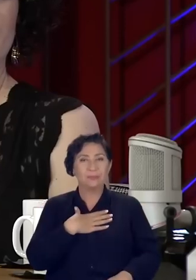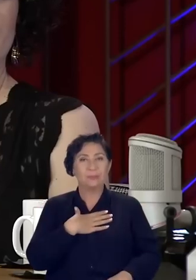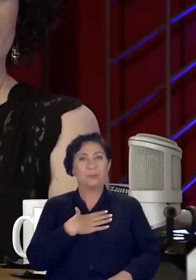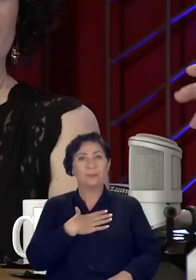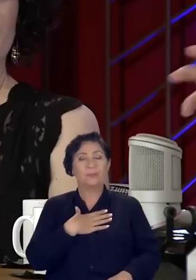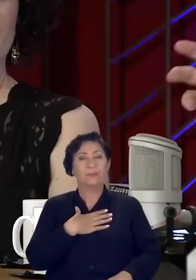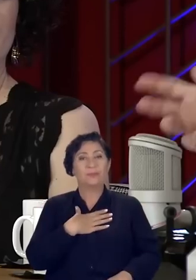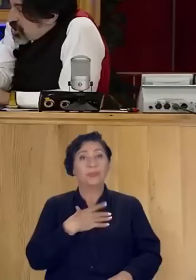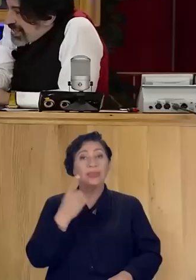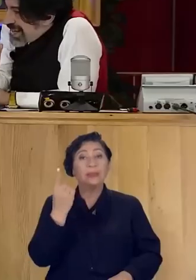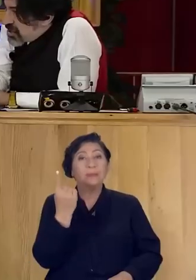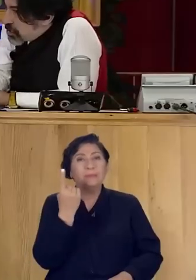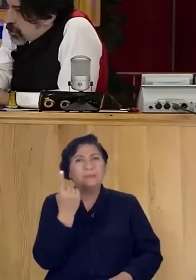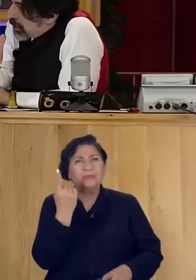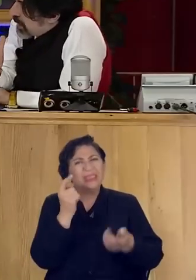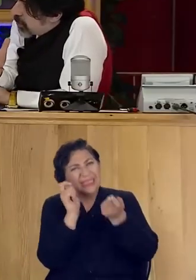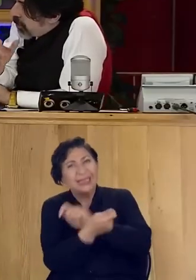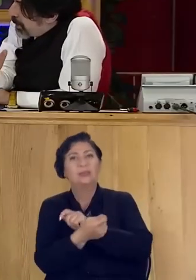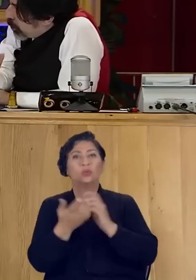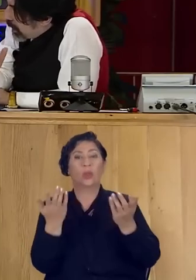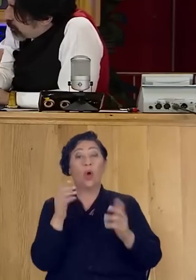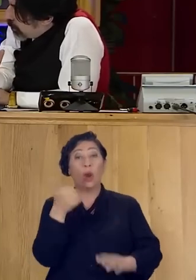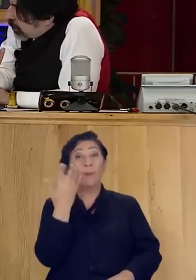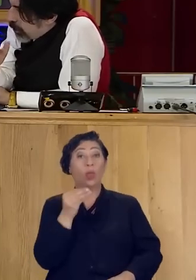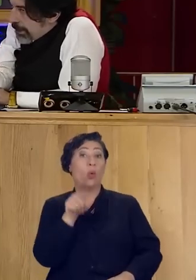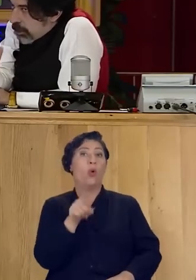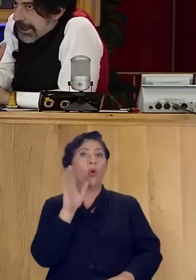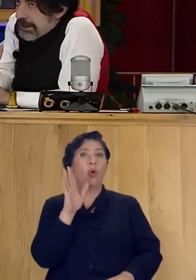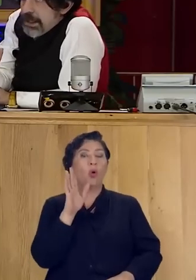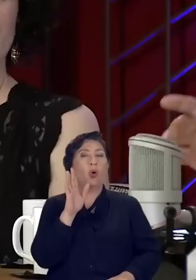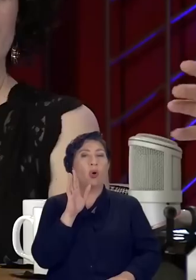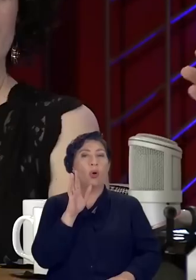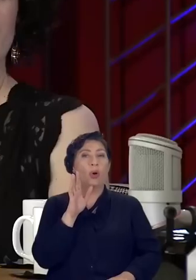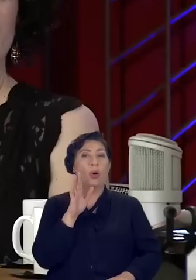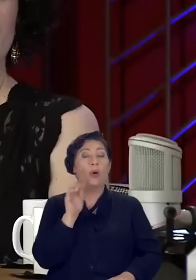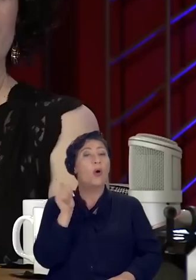Yani bir şey değiştiriyorlar. Önemli olan bu. Önemli olan